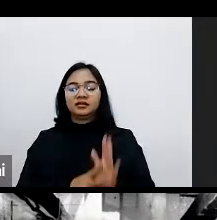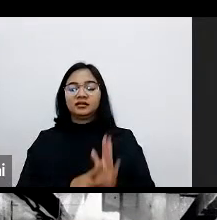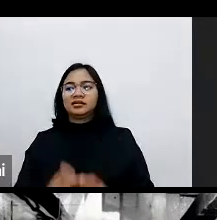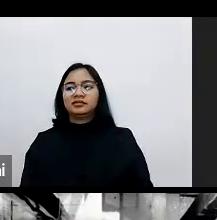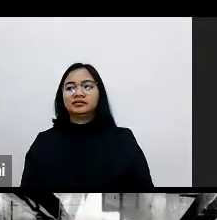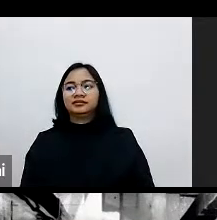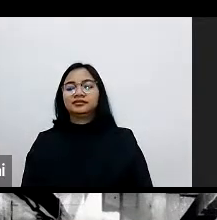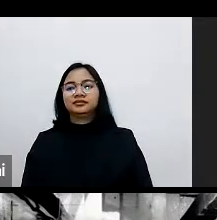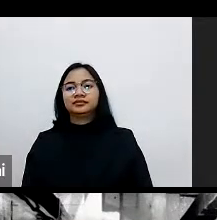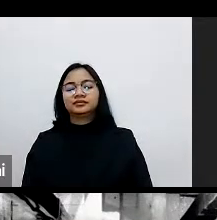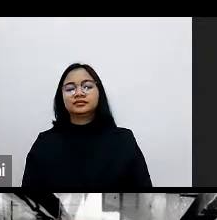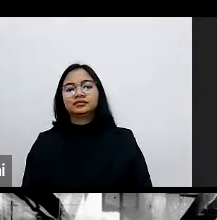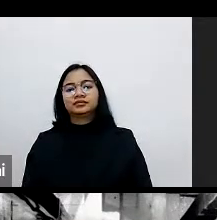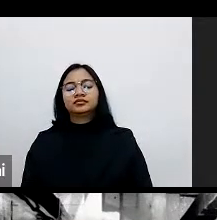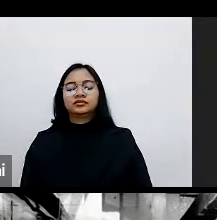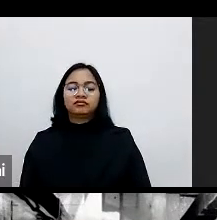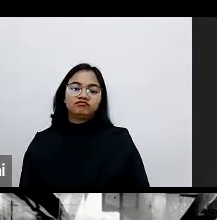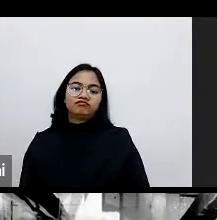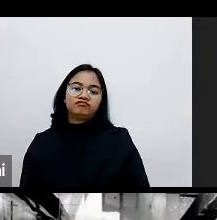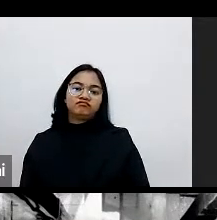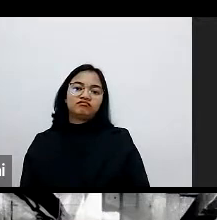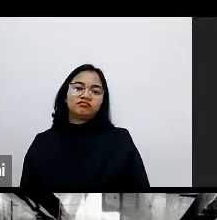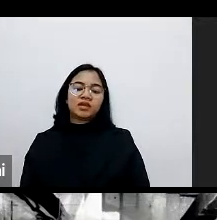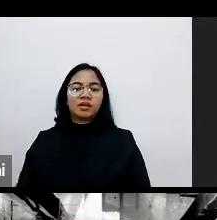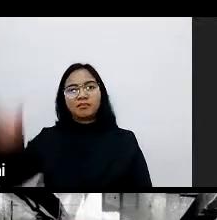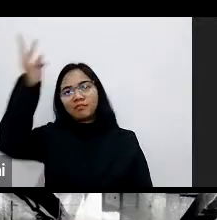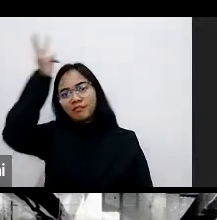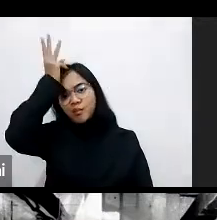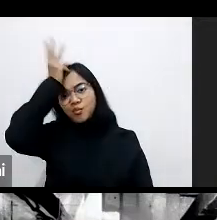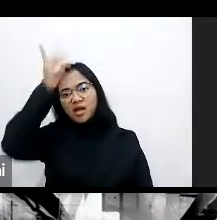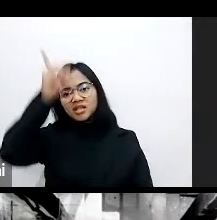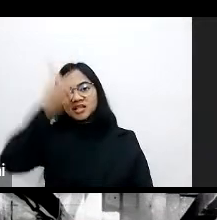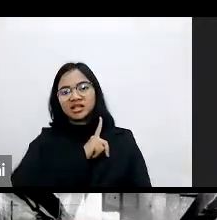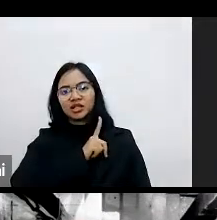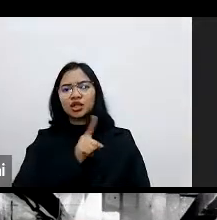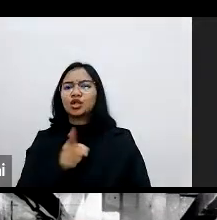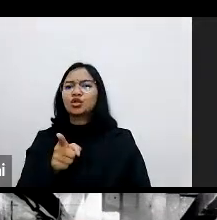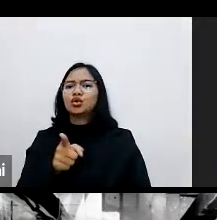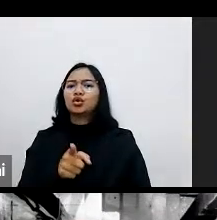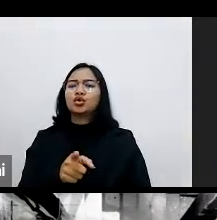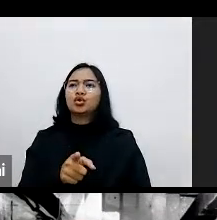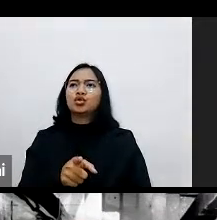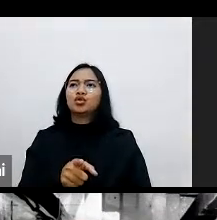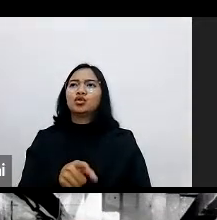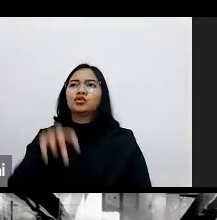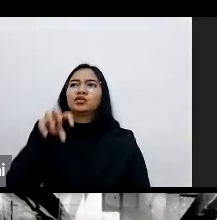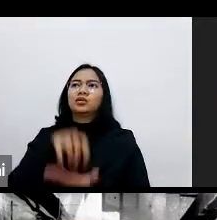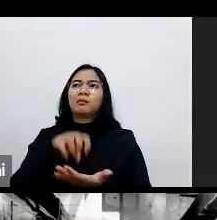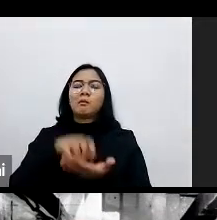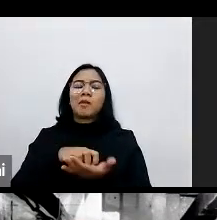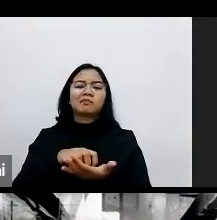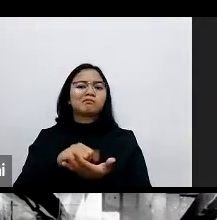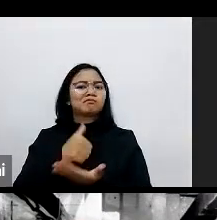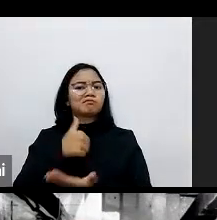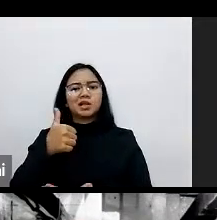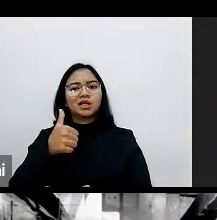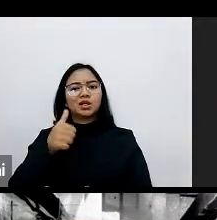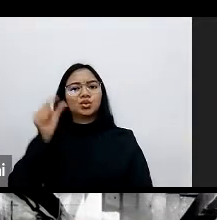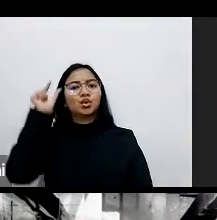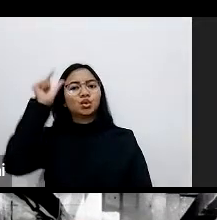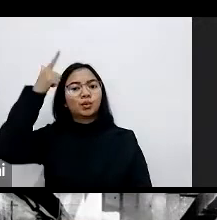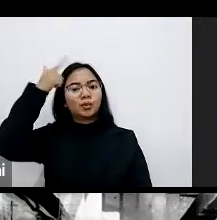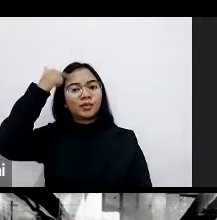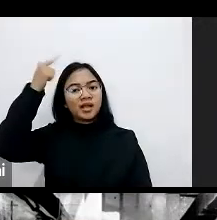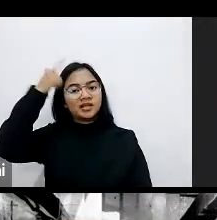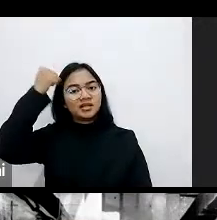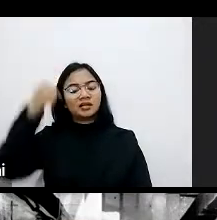Kak Els, Papua sendiri kan menjadi sangat penting ya, karena merupakan tempat yang sangat penting untuk mempelajari studi